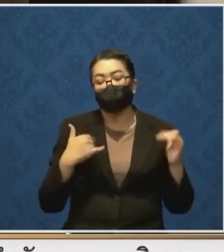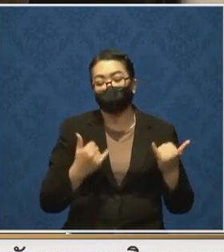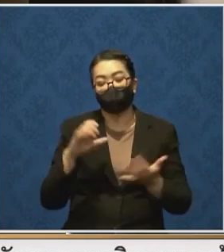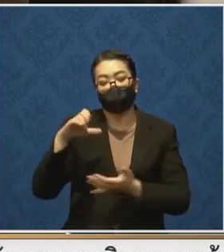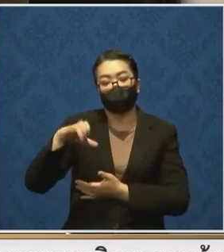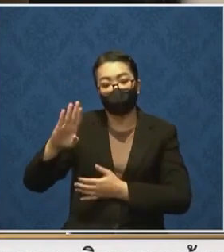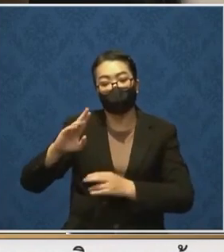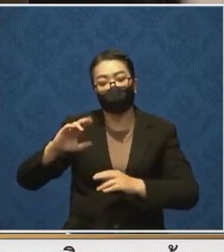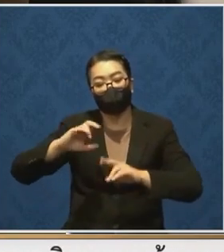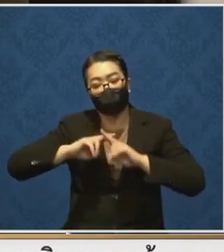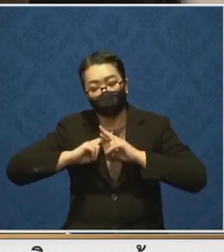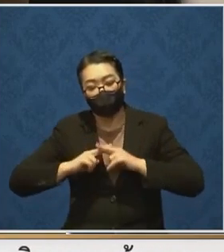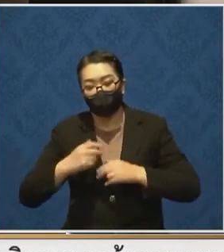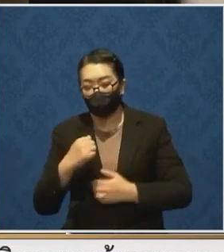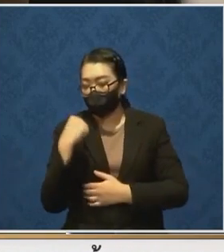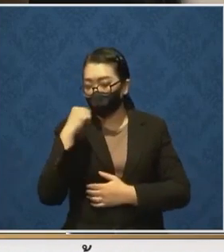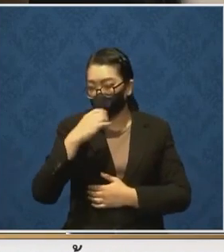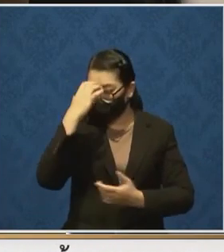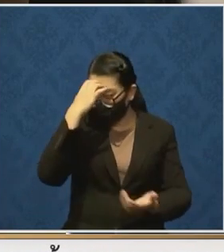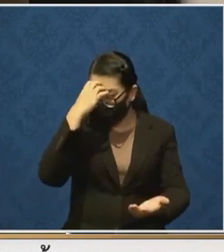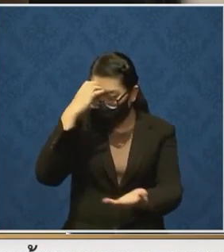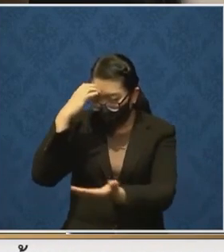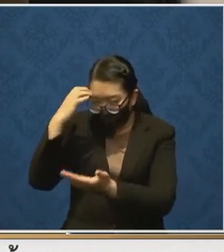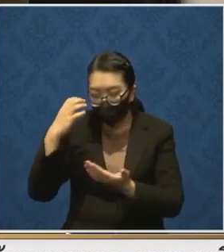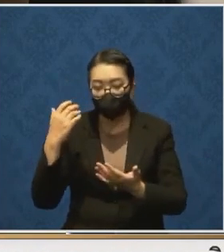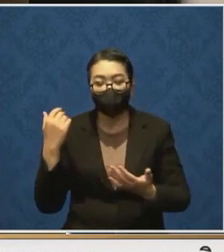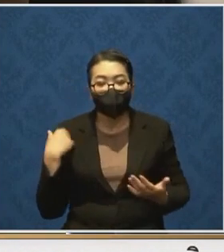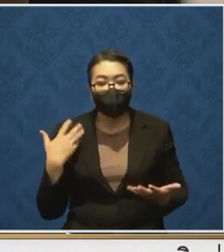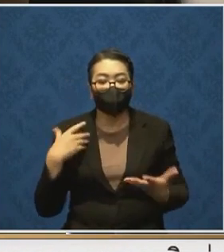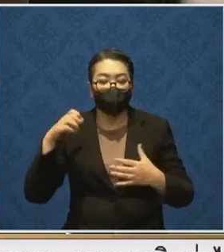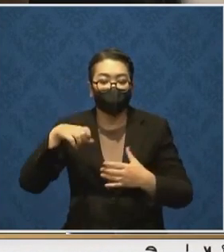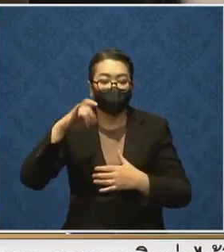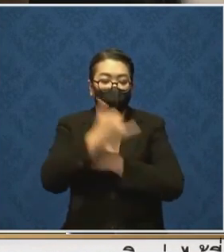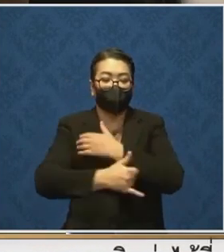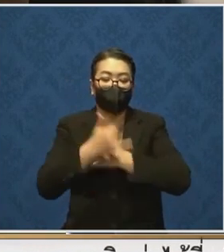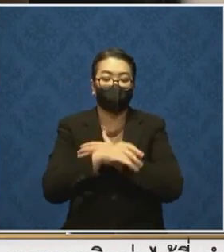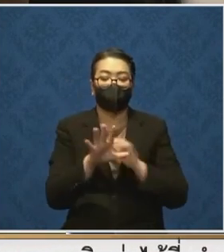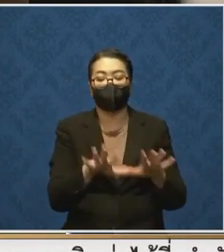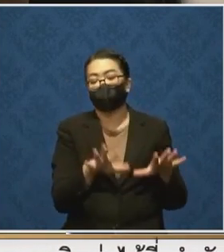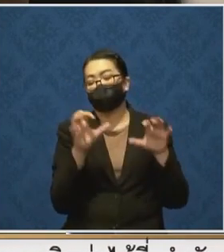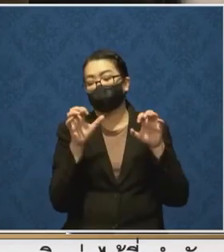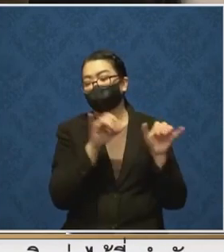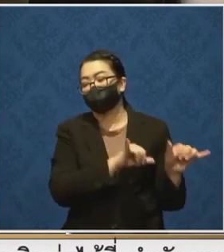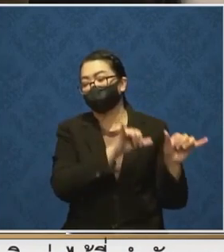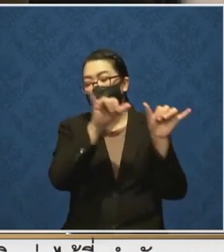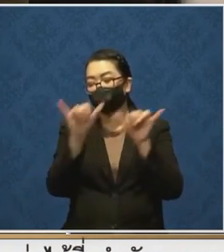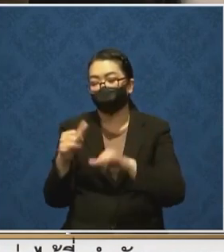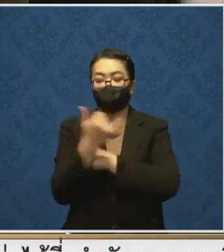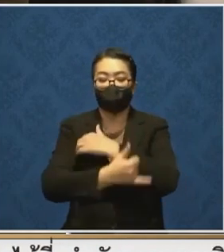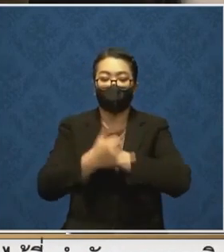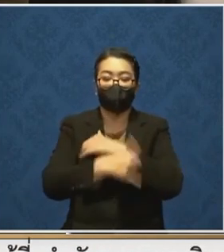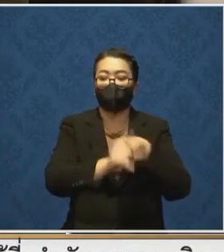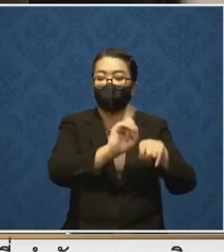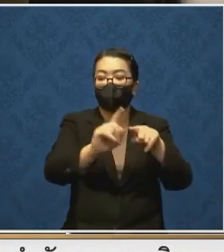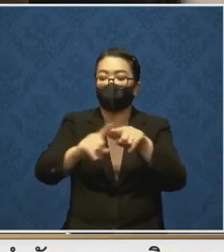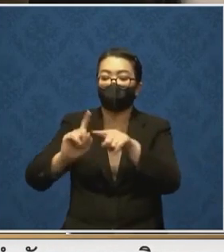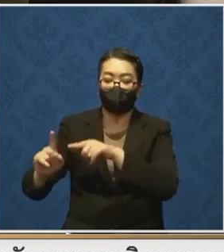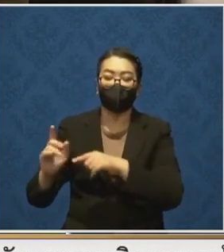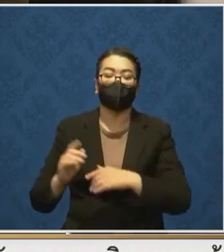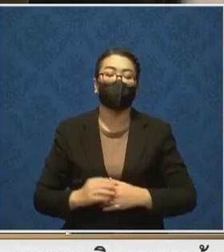ษัเอกชนก็ยังอยู่ดฉักไม่แปลกใจทหลายประเทศจะทยอยยายฐานกผลิไปประเทศเพบานอน ในอาเศียนแทน